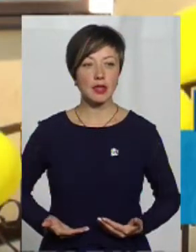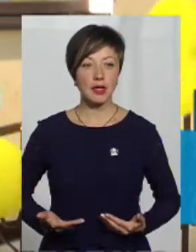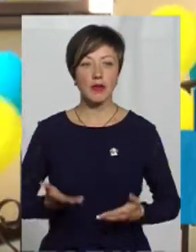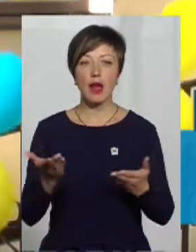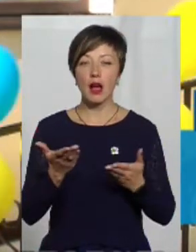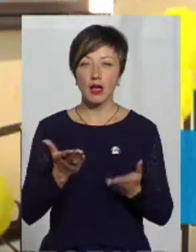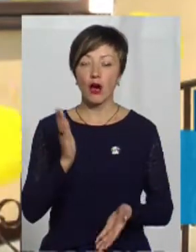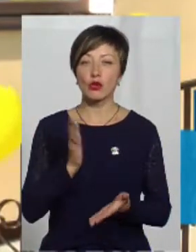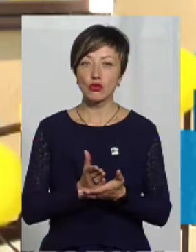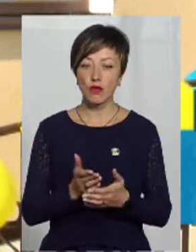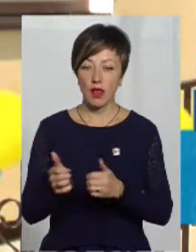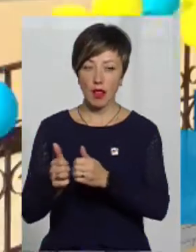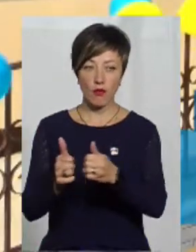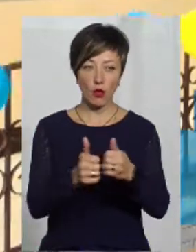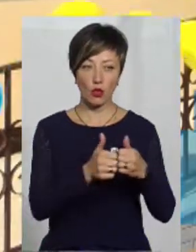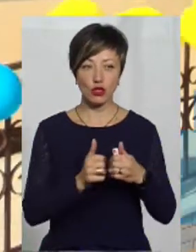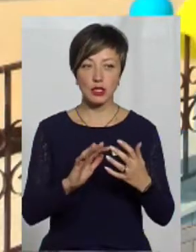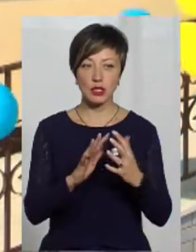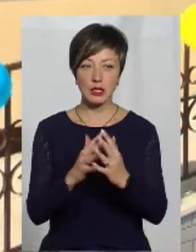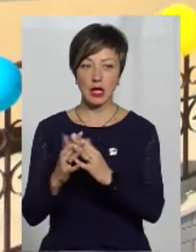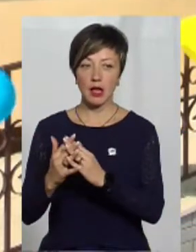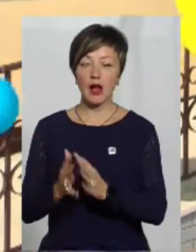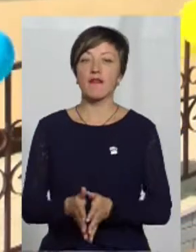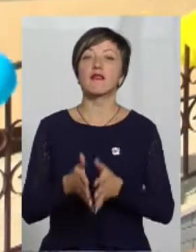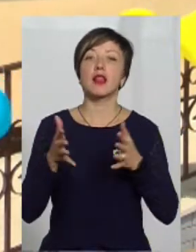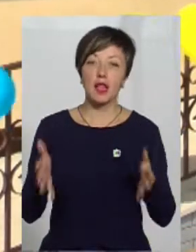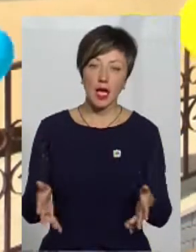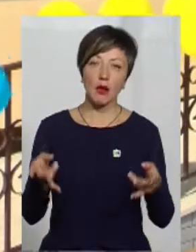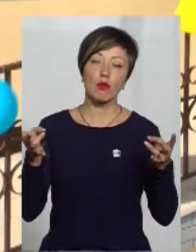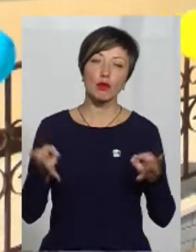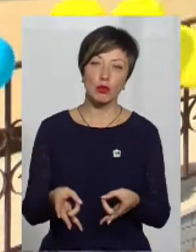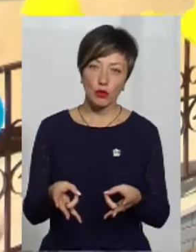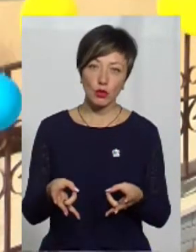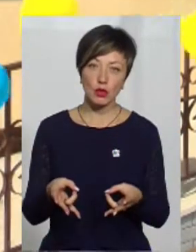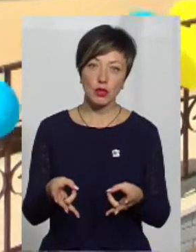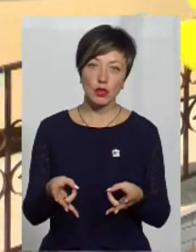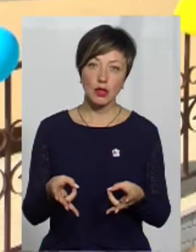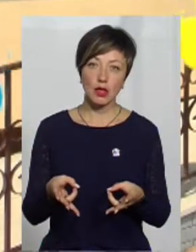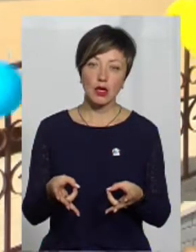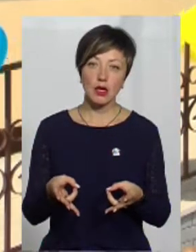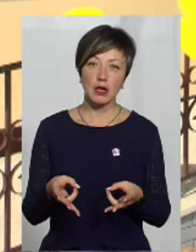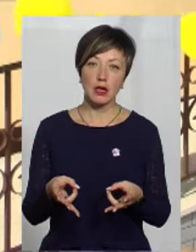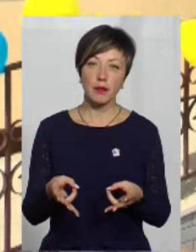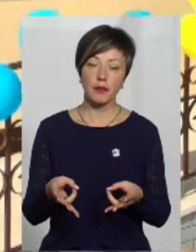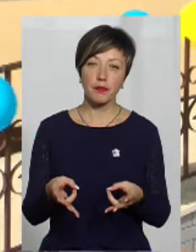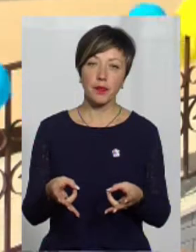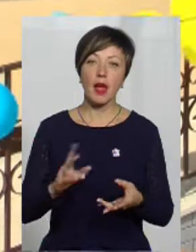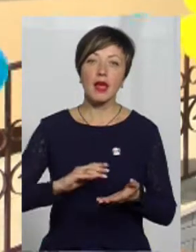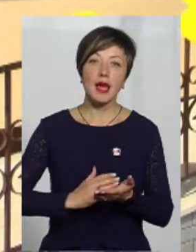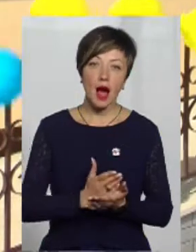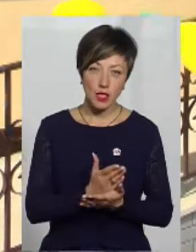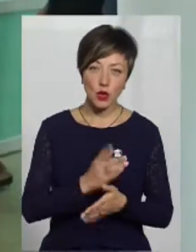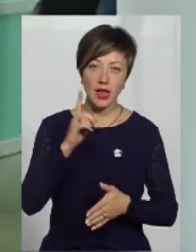які розташовані в навколишніх селах. Села великі і потребують надійної, якісної